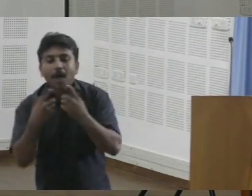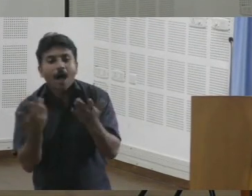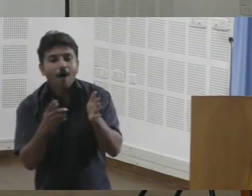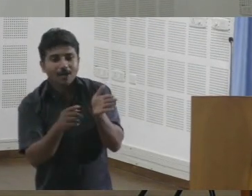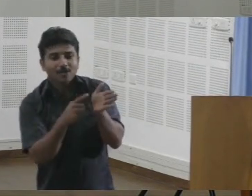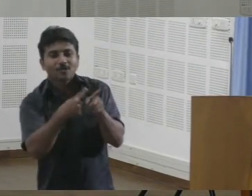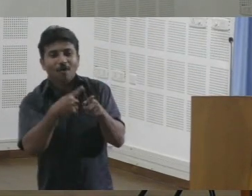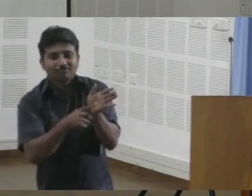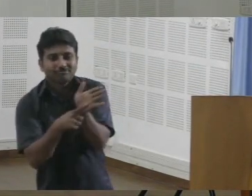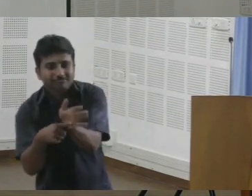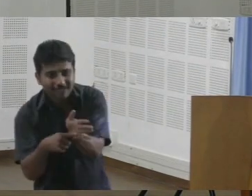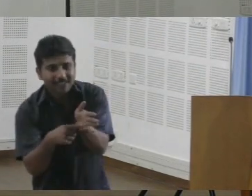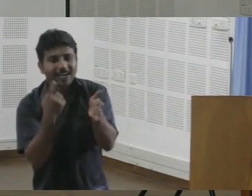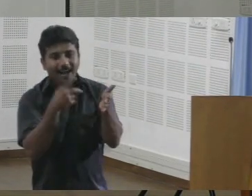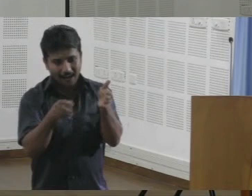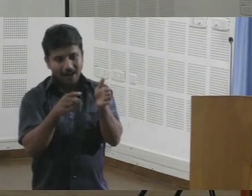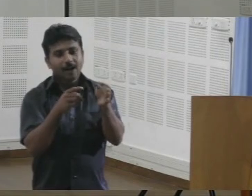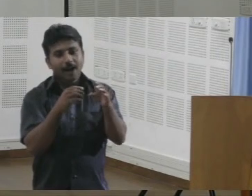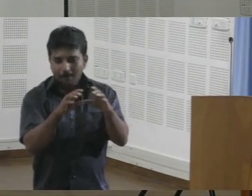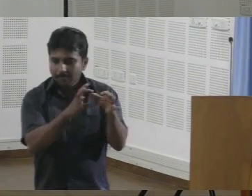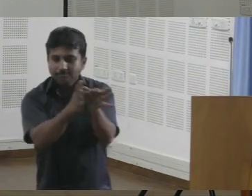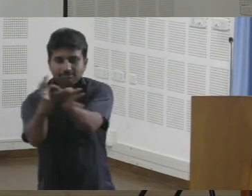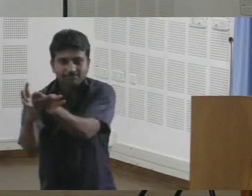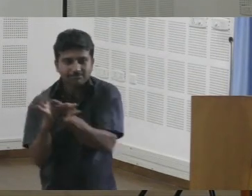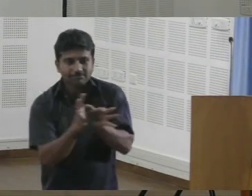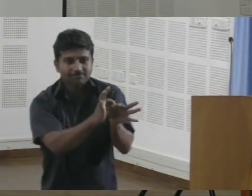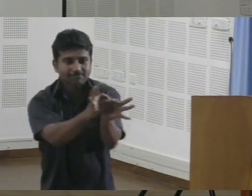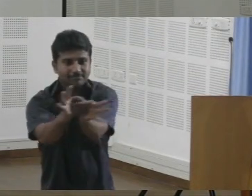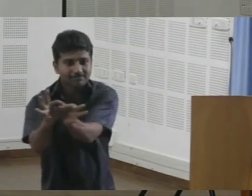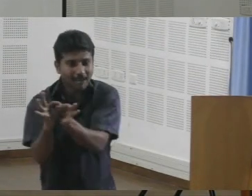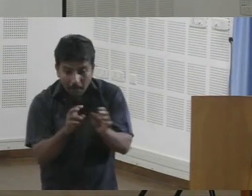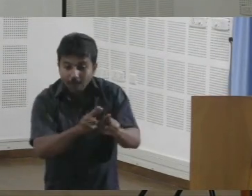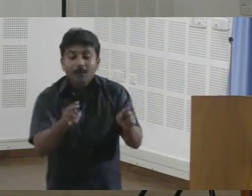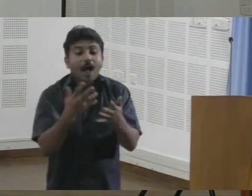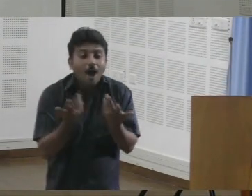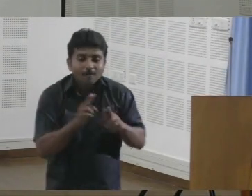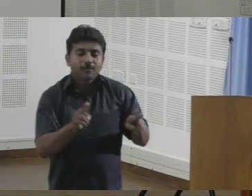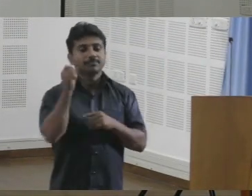തുടങ്ങി. ഒരുപാട് പേരുമായിട്ട് കണക്റ്റഡ്, അവൻ അത്രയ്ക്കും അത് മനസ്സിലാക്കാനും തുടങ്ങി.